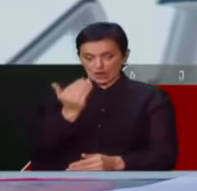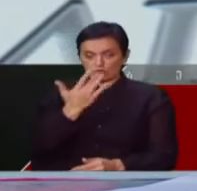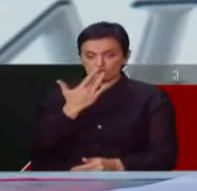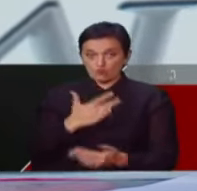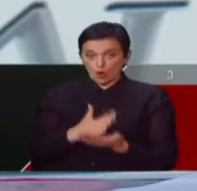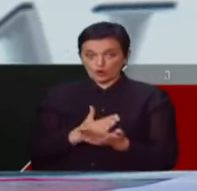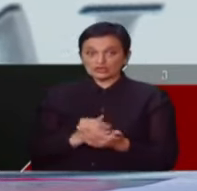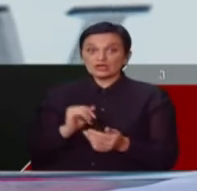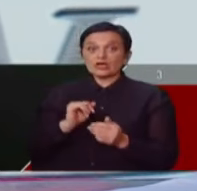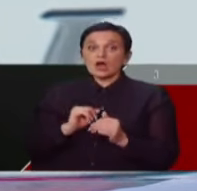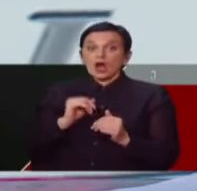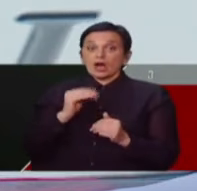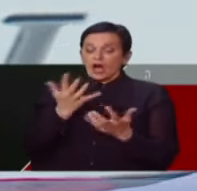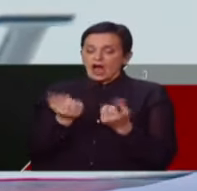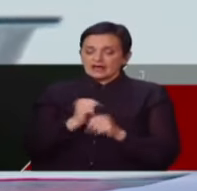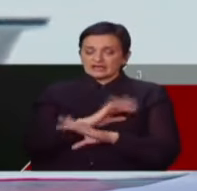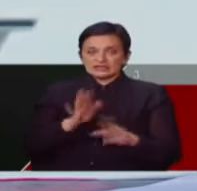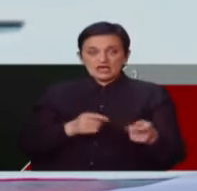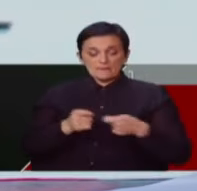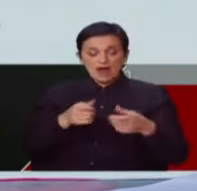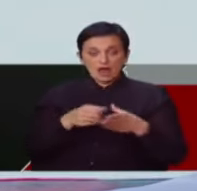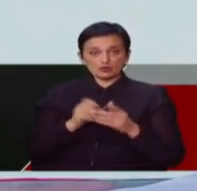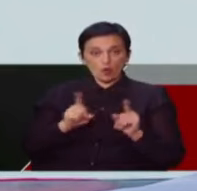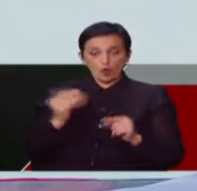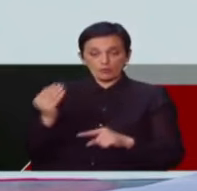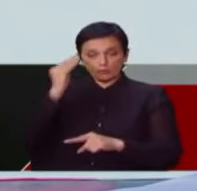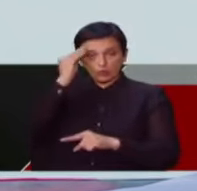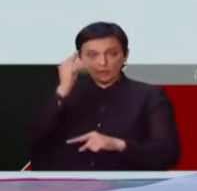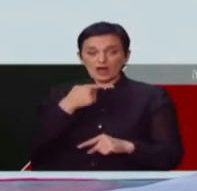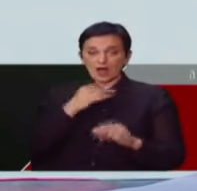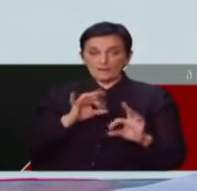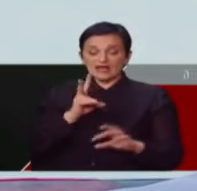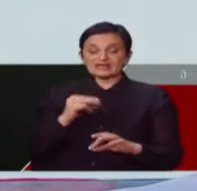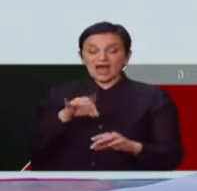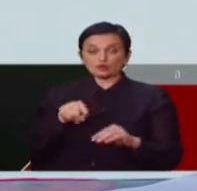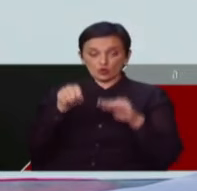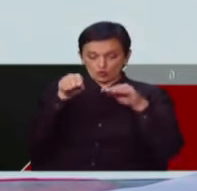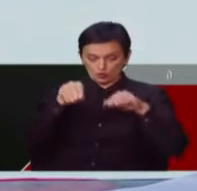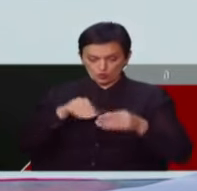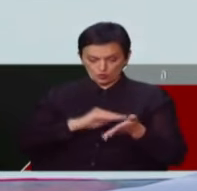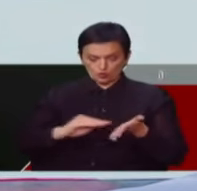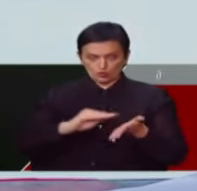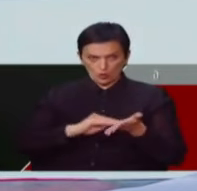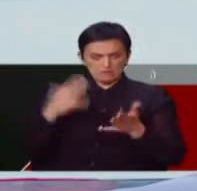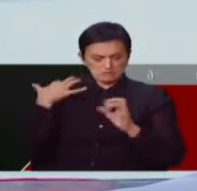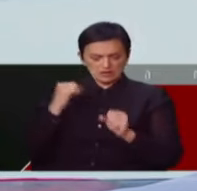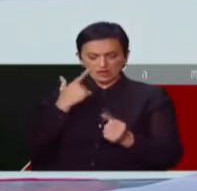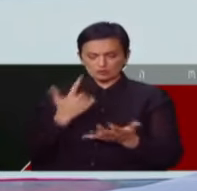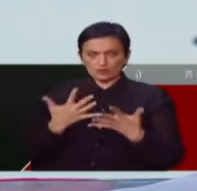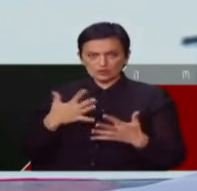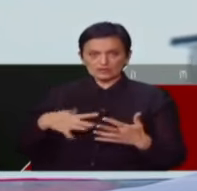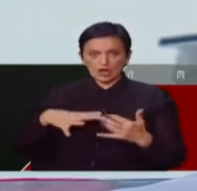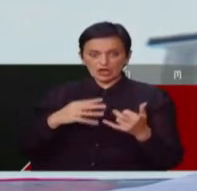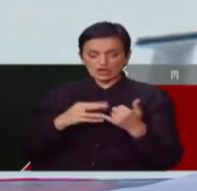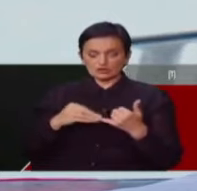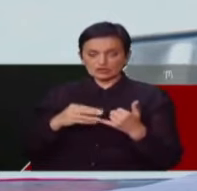პოლიტიკაა. ოპონენტების პოზიციას არ იზიარებს მართველი გუნდი. ისინი აცხადებენ, რომ ნატო კომუნიკეში ნათლად არის გამოხატული მხარდაჭერა საქართველოს